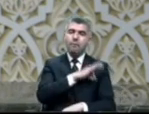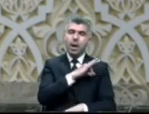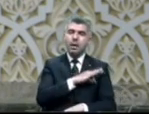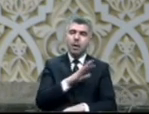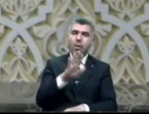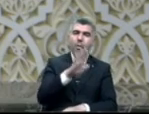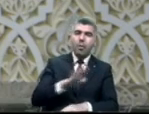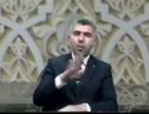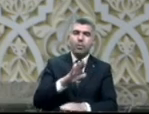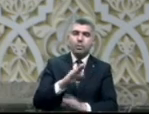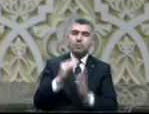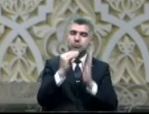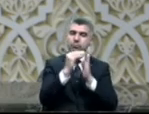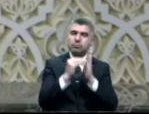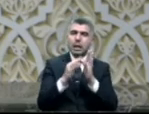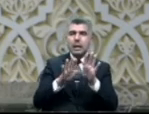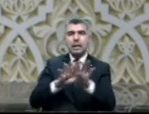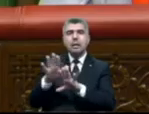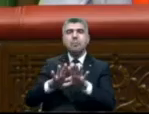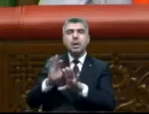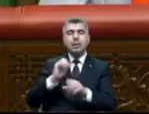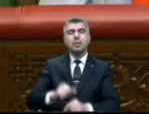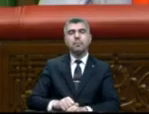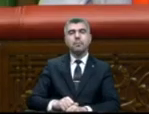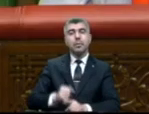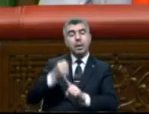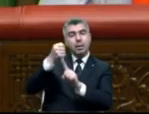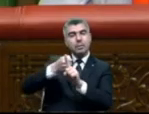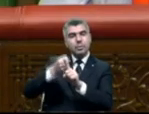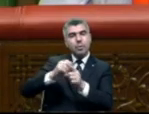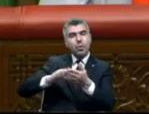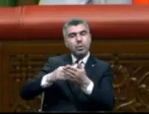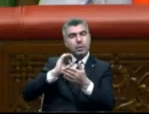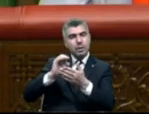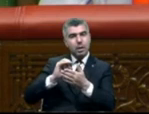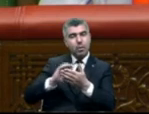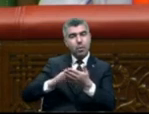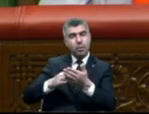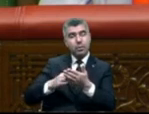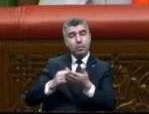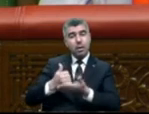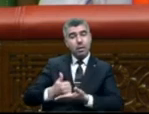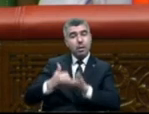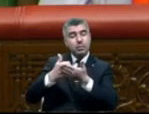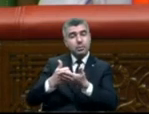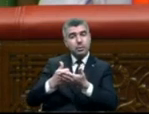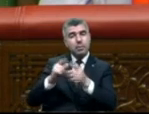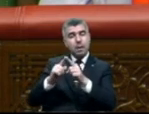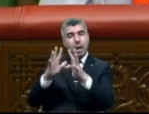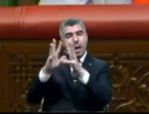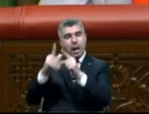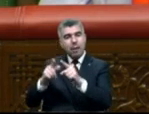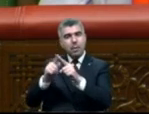حقوق الموصى بها في المجال ديال التدبير الإداري، وعملت على تجويد الخدمات والاعتماد على رقمنة